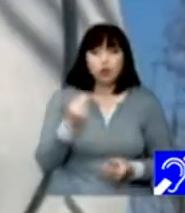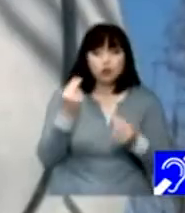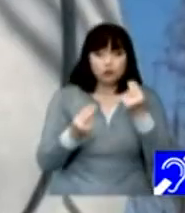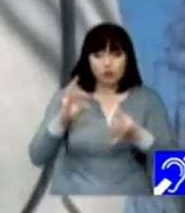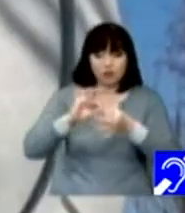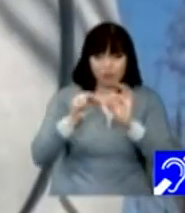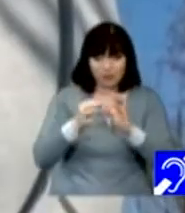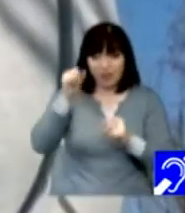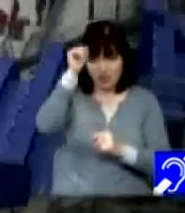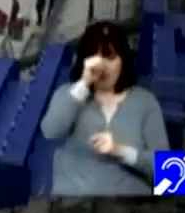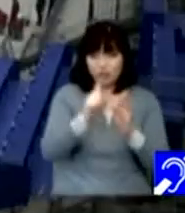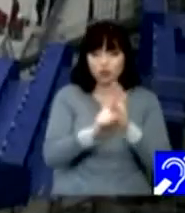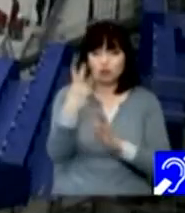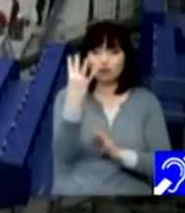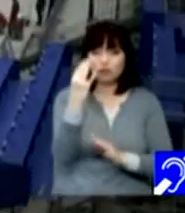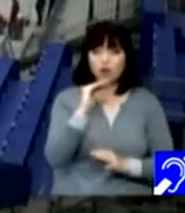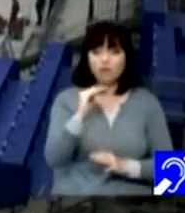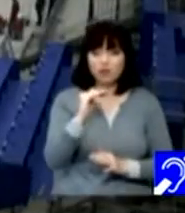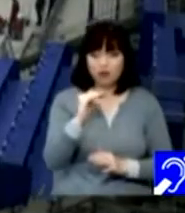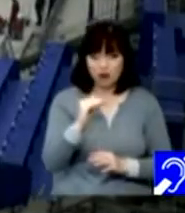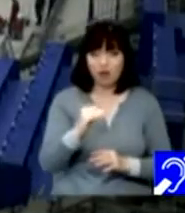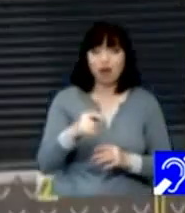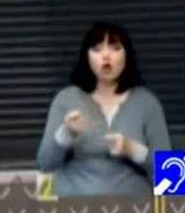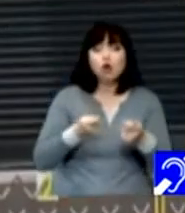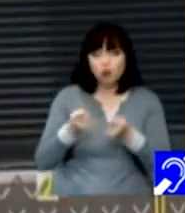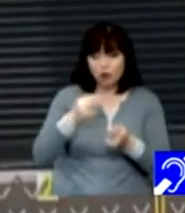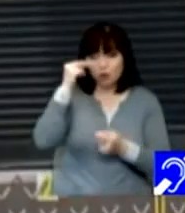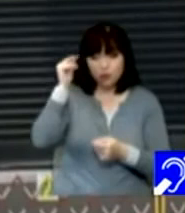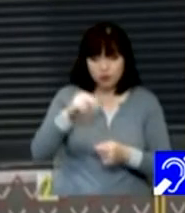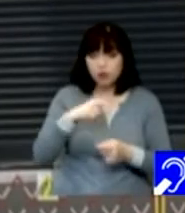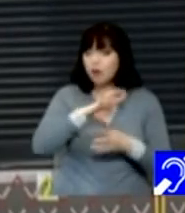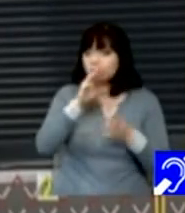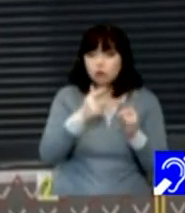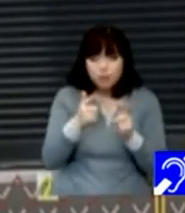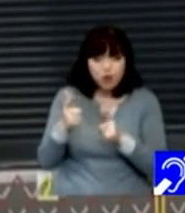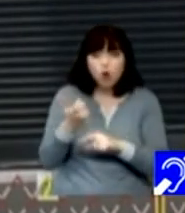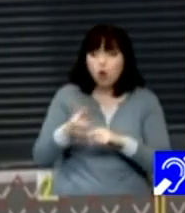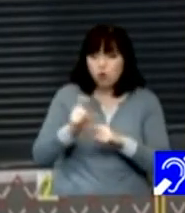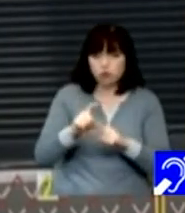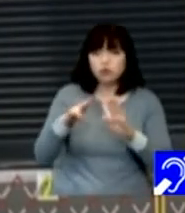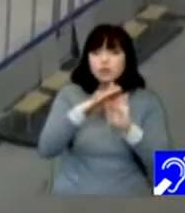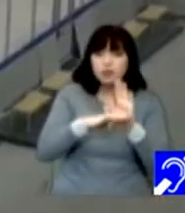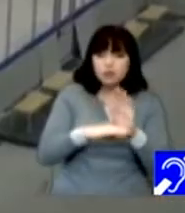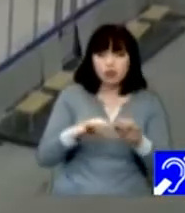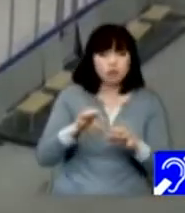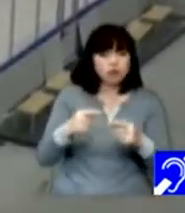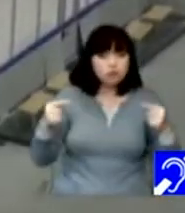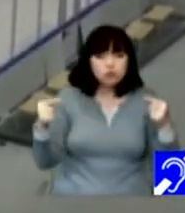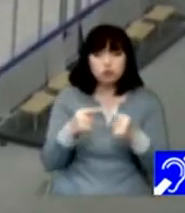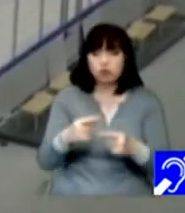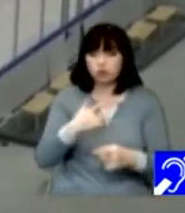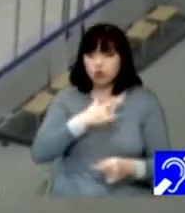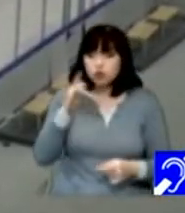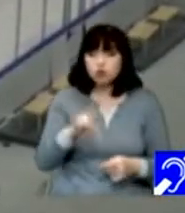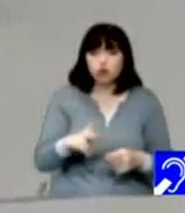Jocurile olimpice de iarnă încep pe 4 februarie. Autoritățile chineze afirmă că au pus la punct un sistem sigur prin care cei veniți la olimpiadă,